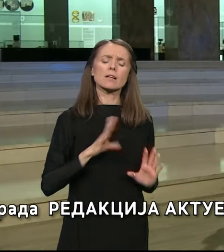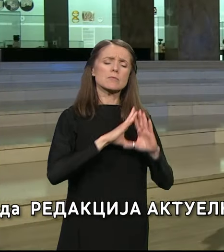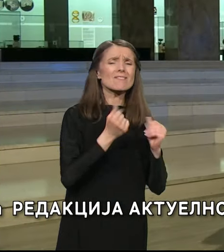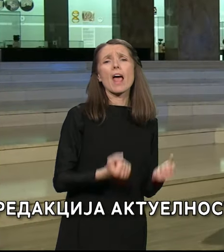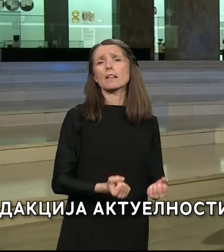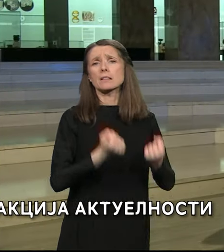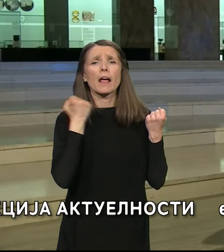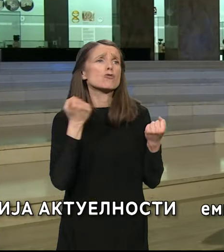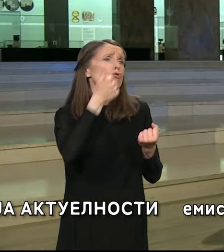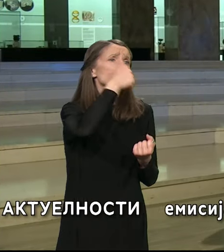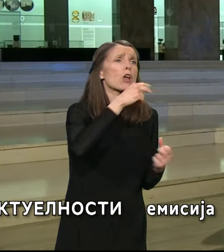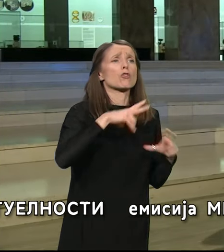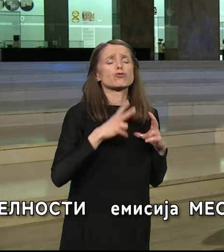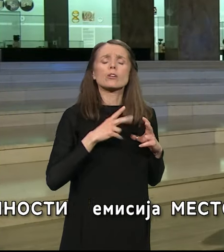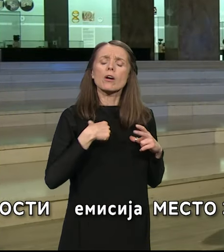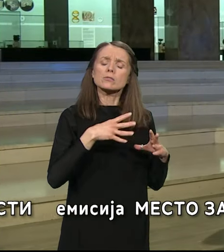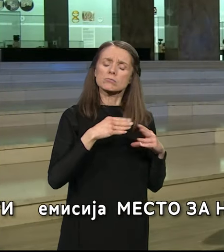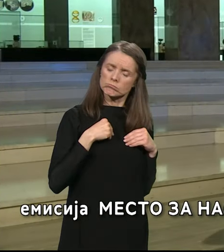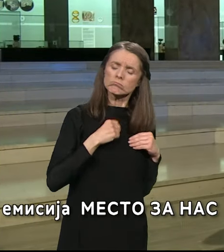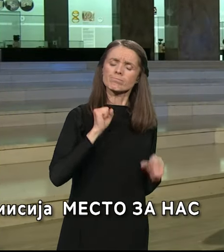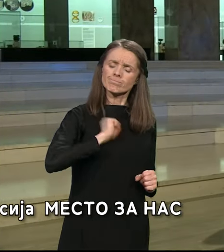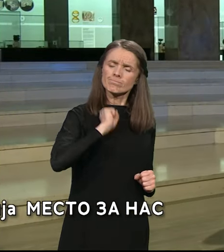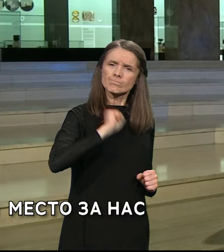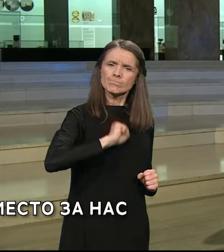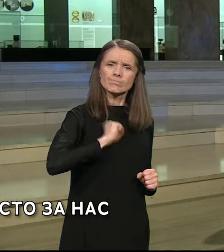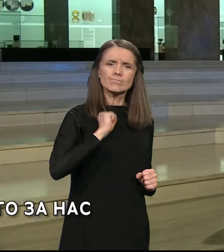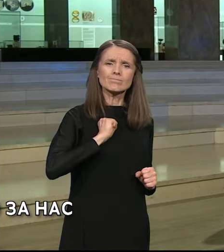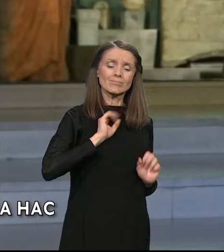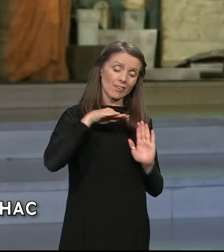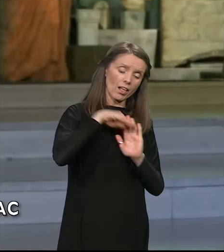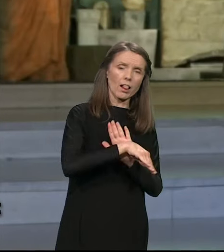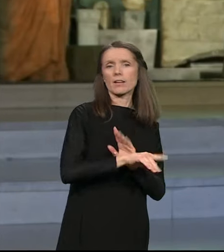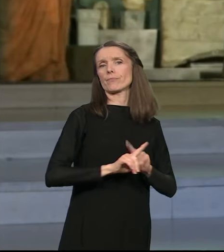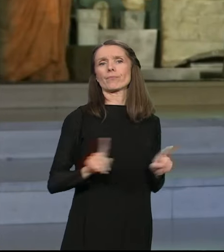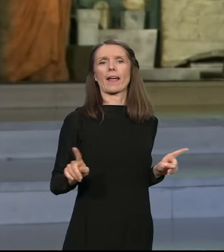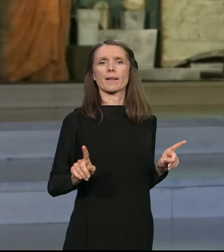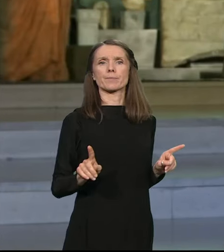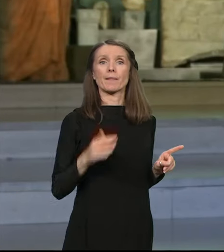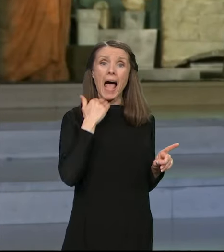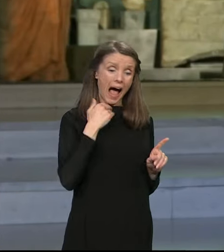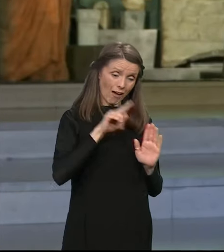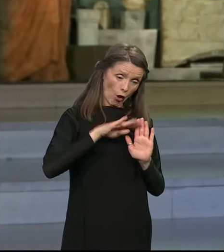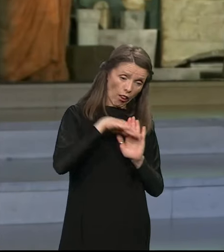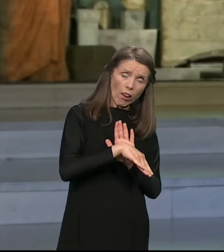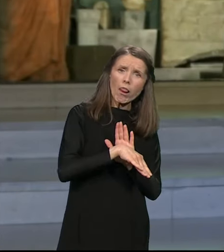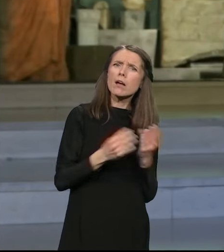nekako što ti život donosi i jednostavno ne tonuti. Jer to, ako toneš, i za to si se